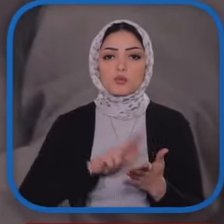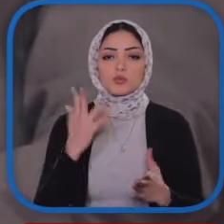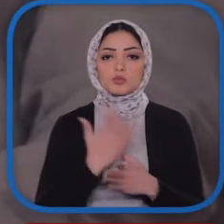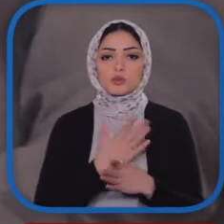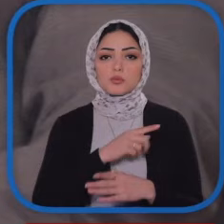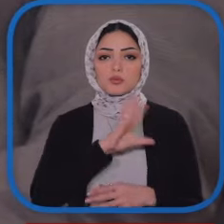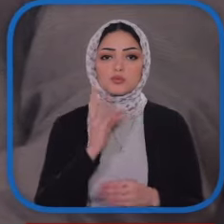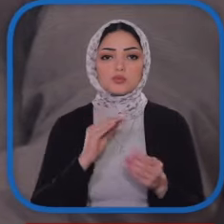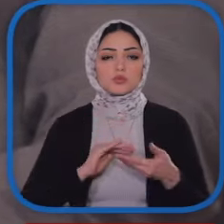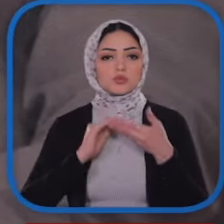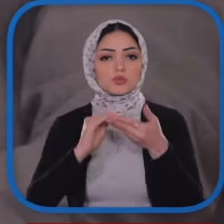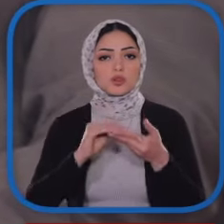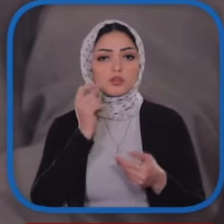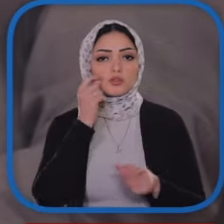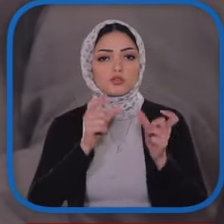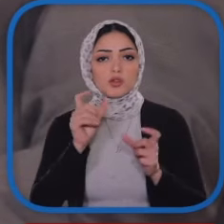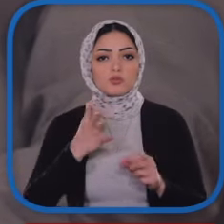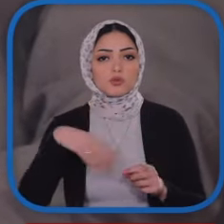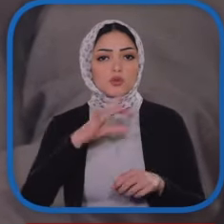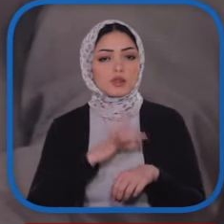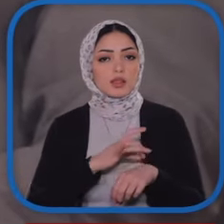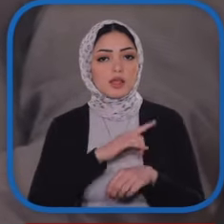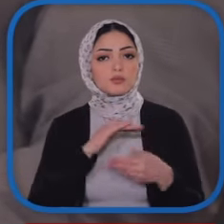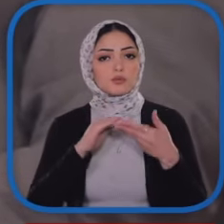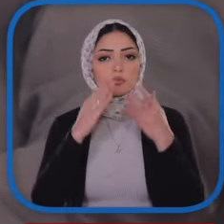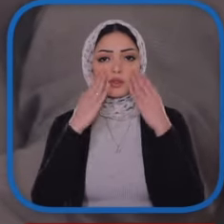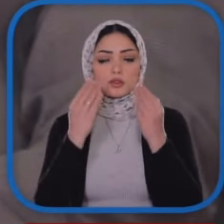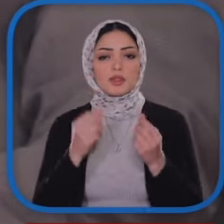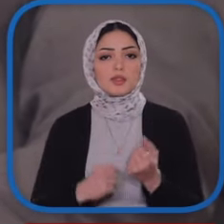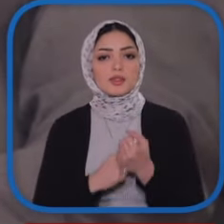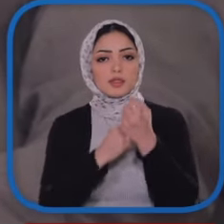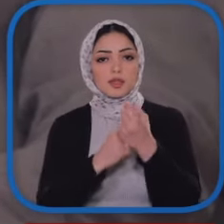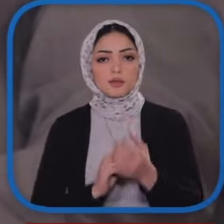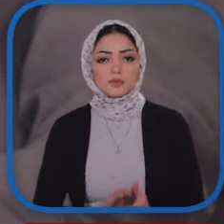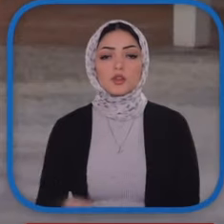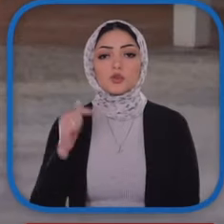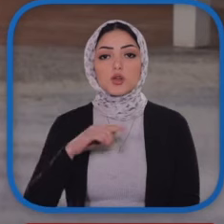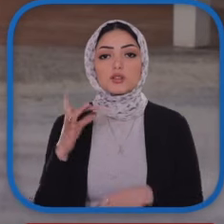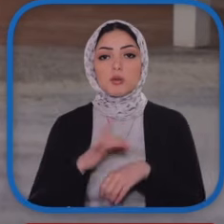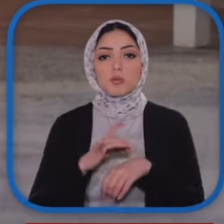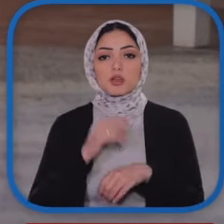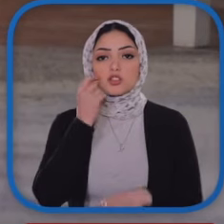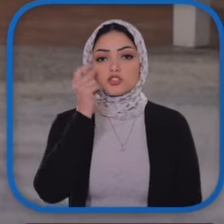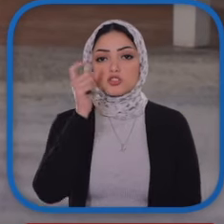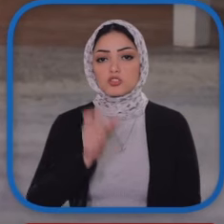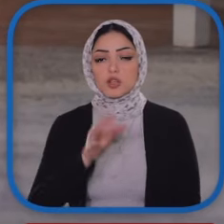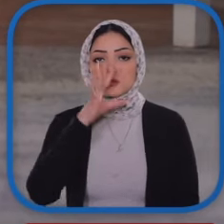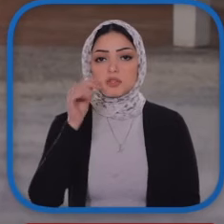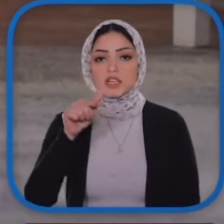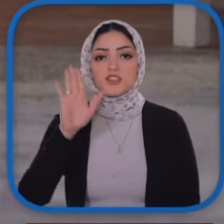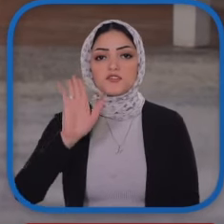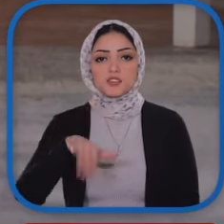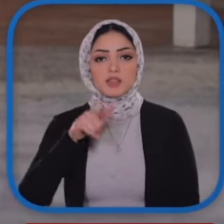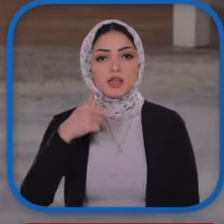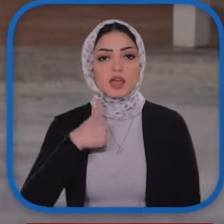تحديد جدول متابعة زمنية بالتحاليل والفحوصات، وبرضه من غير ما يتكلف أي مقابل مادي. المريض إذا